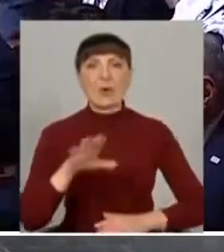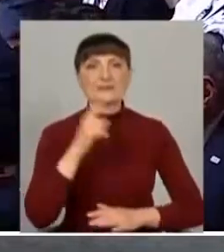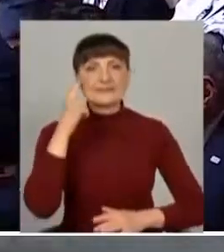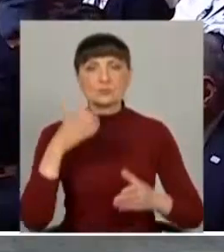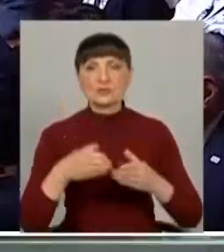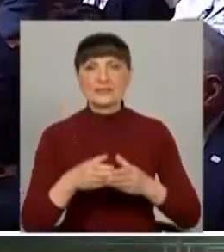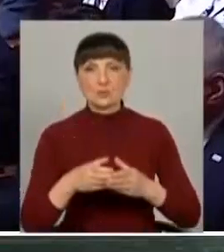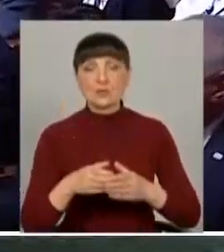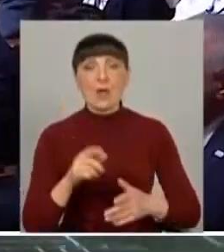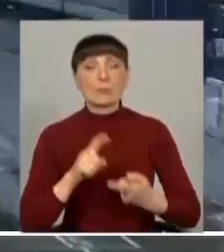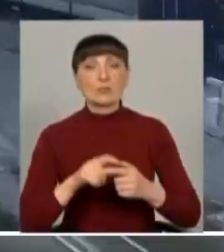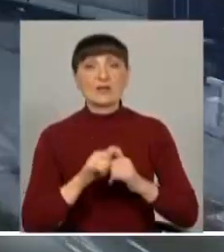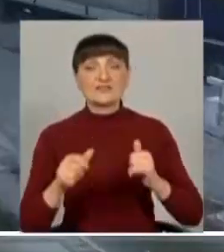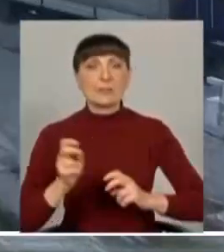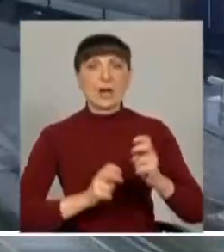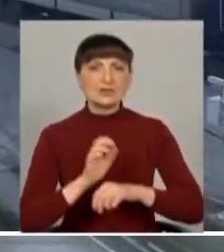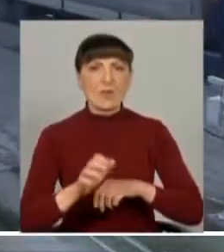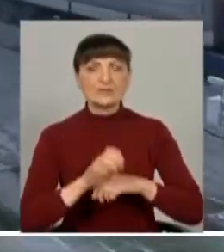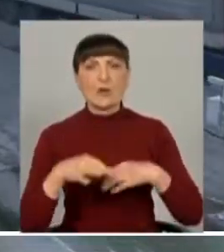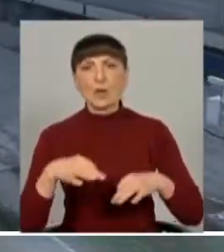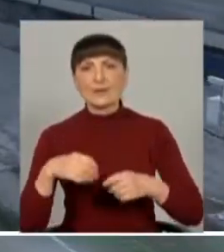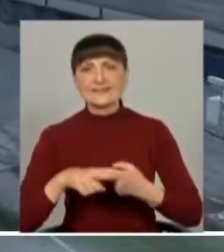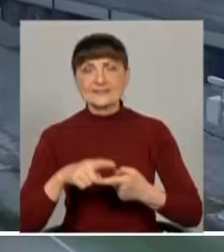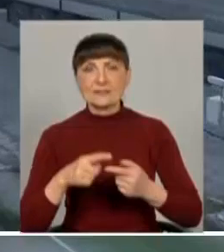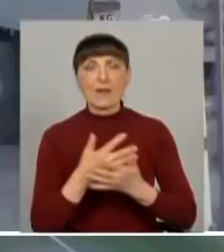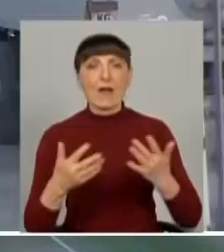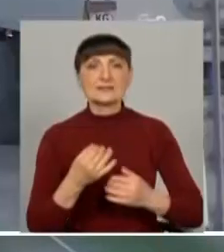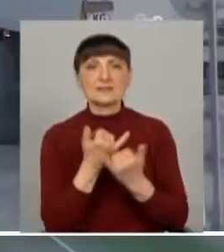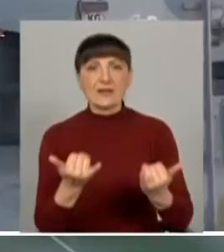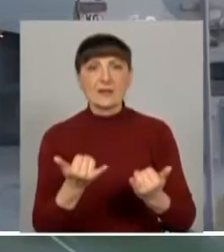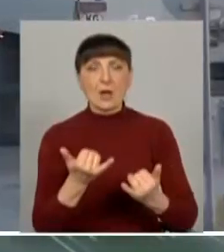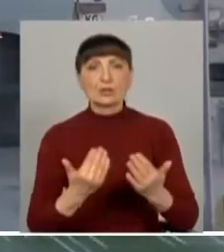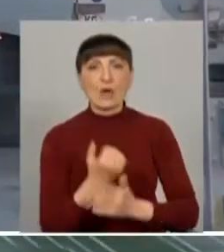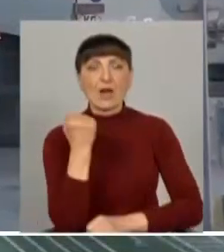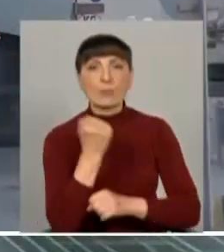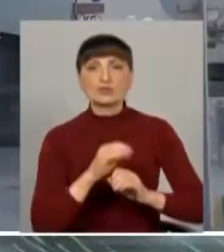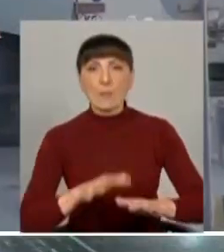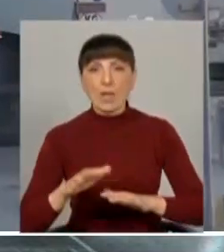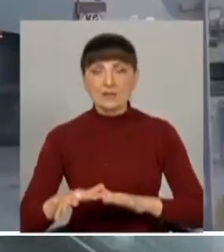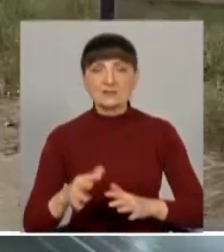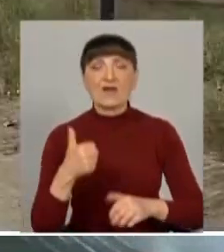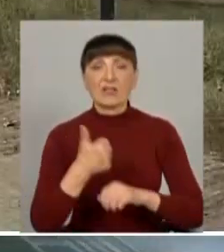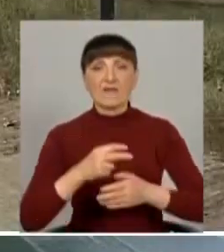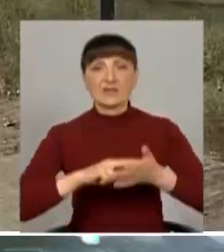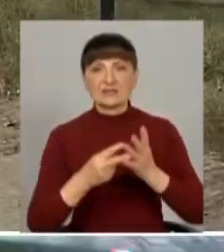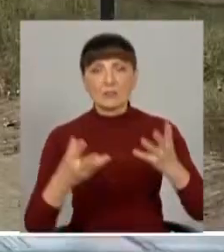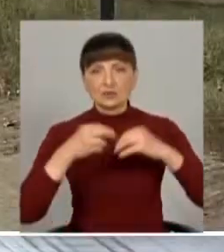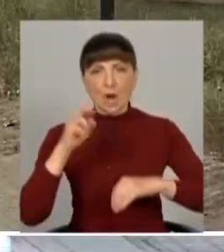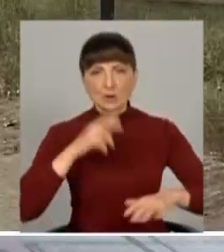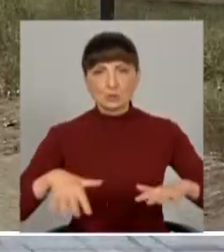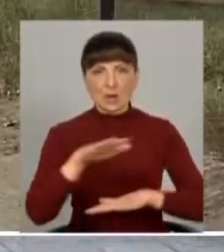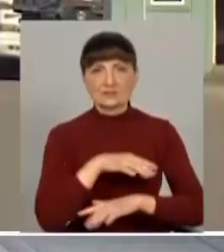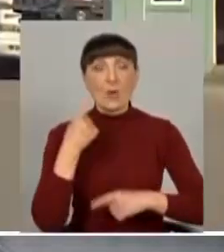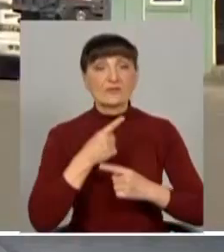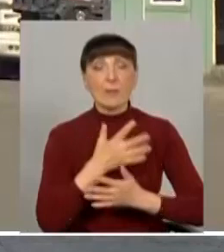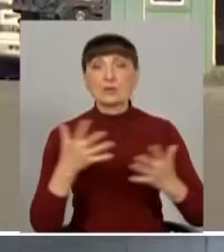путем развития производства, логистики и создания новых рабочих мест – главная цель, объединяющая государство. При этом он